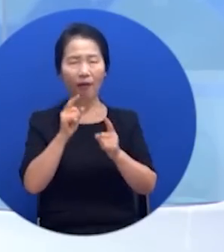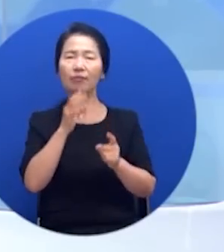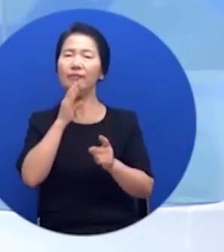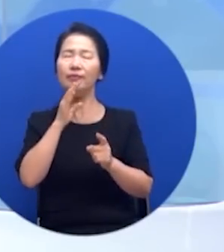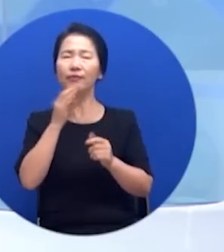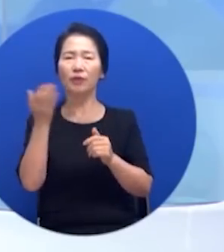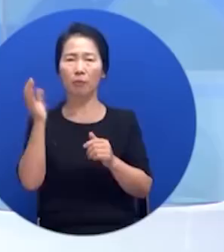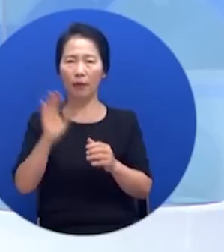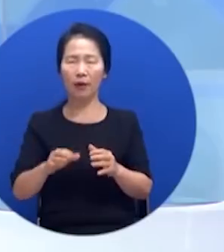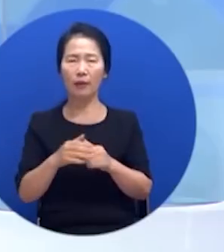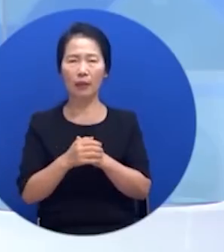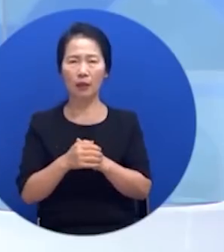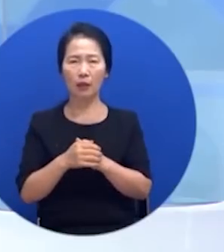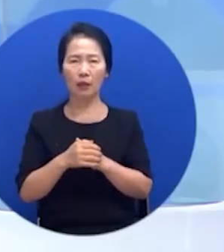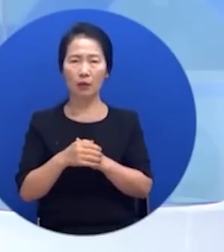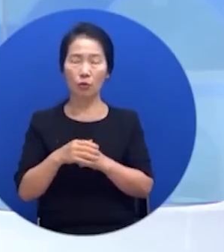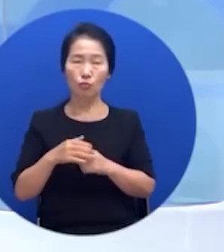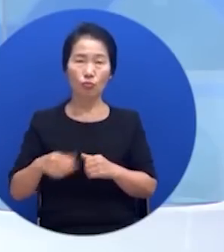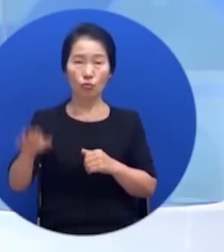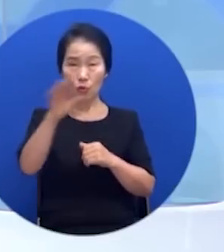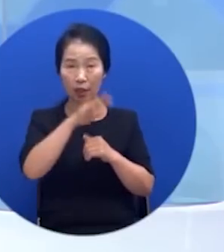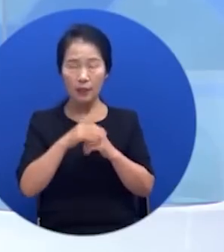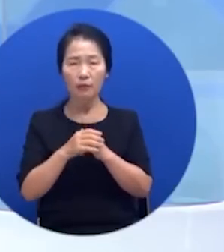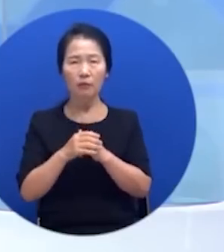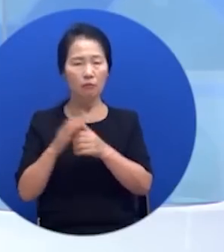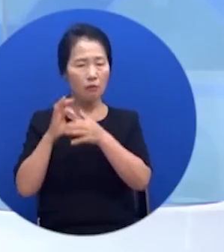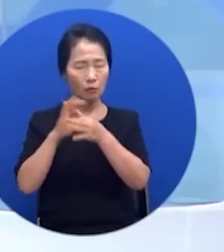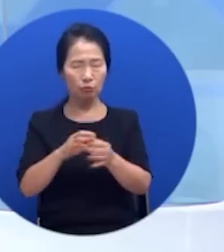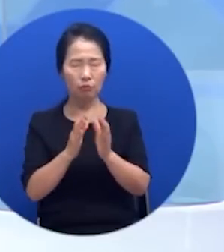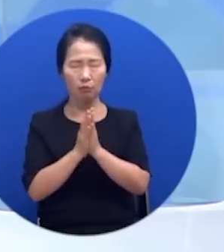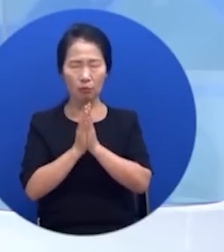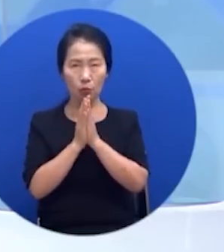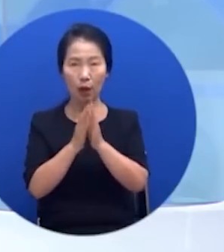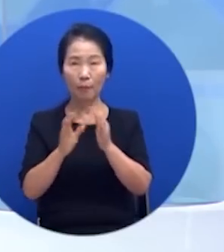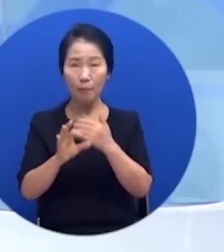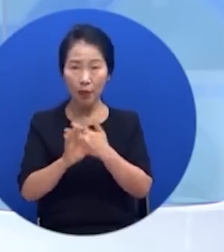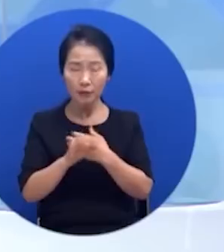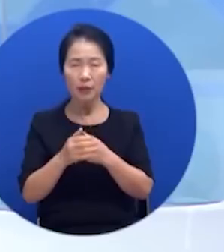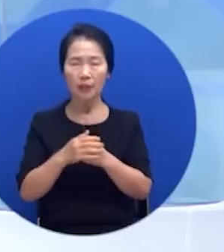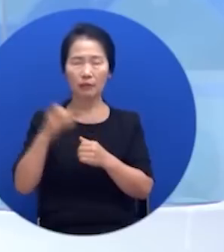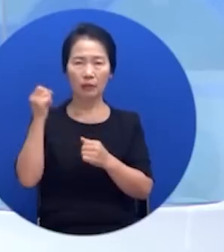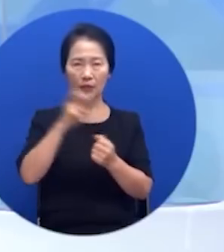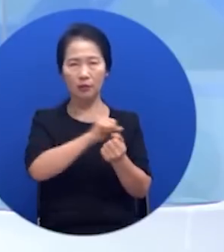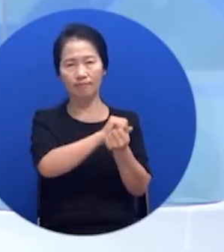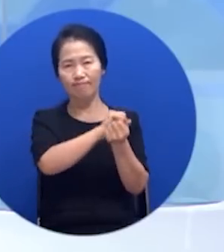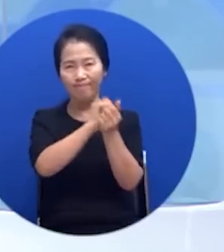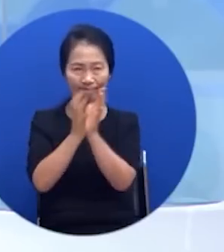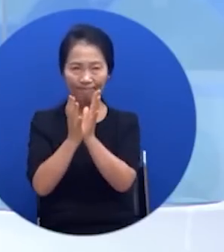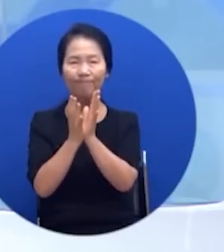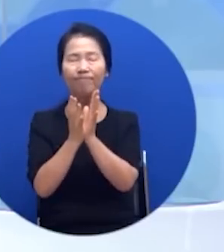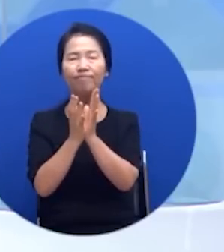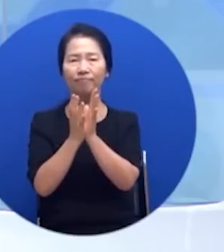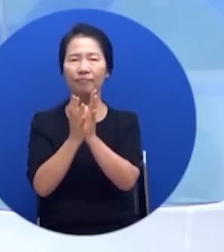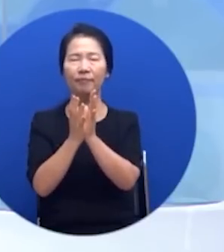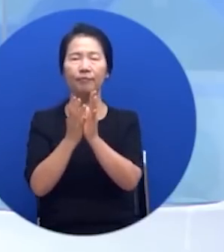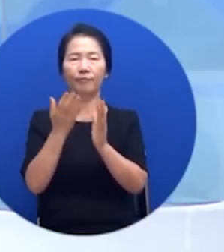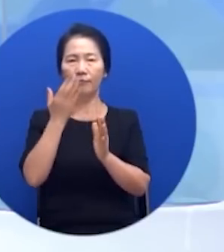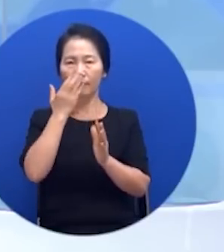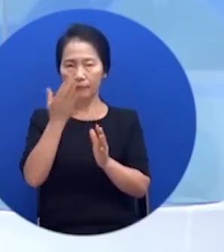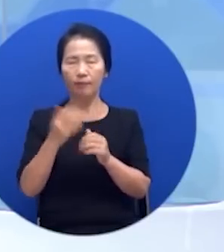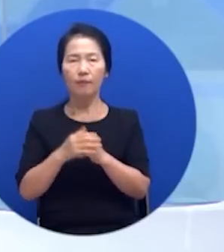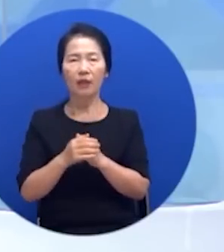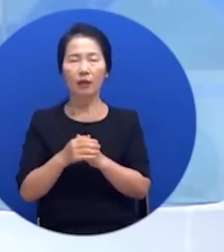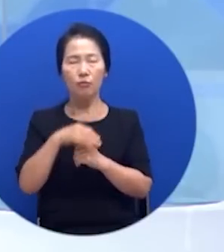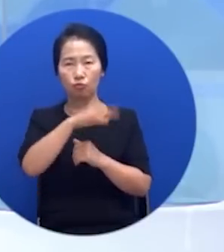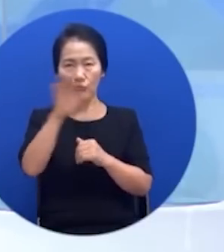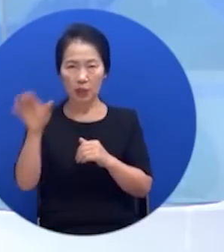되었지만 우리가 이렇게 계속해서 기도하면 다시 아름다운 꽃으로 만나게 될 것입니다.